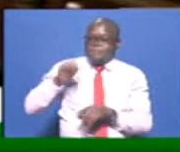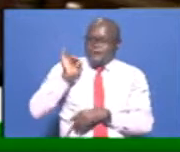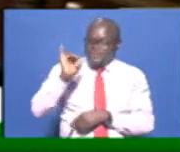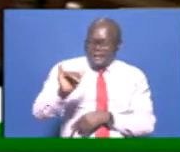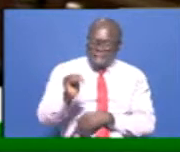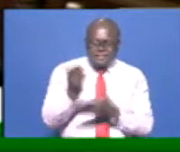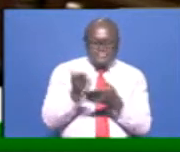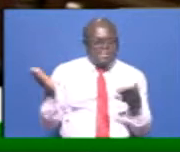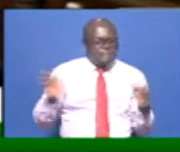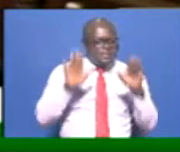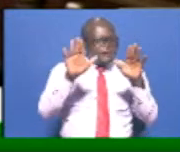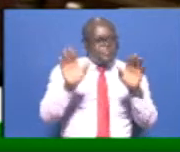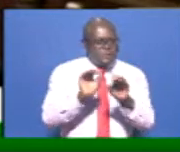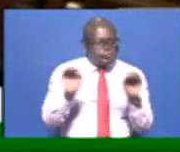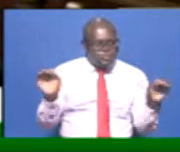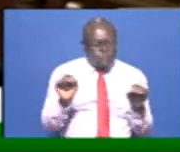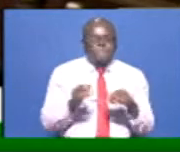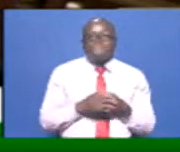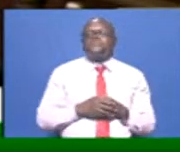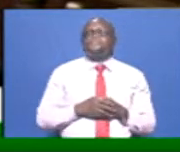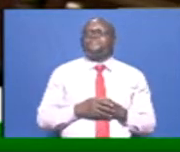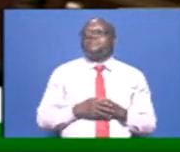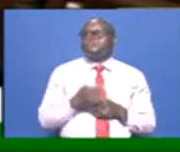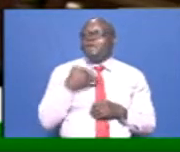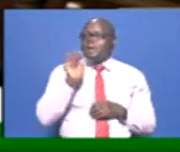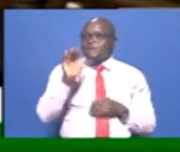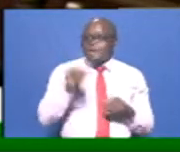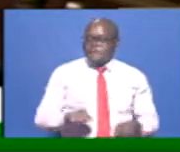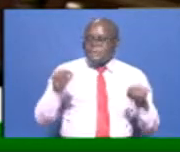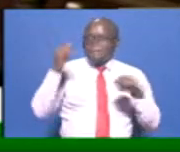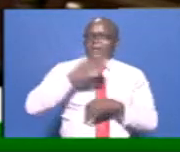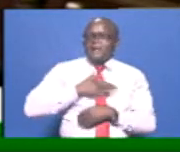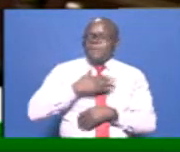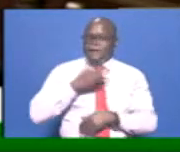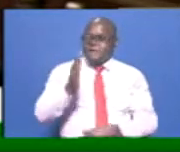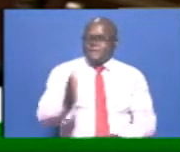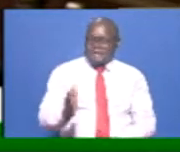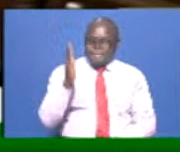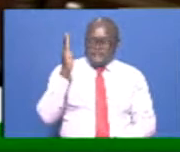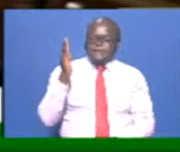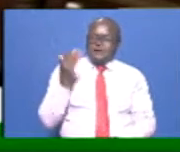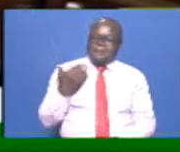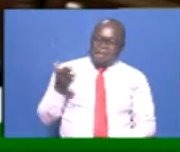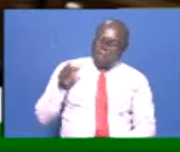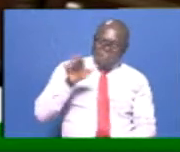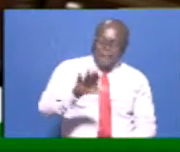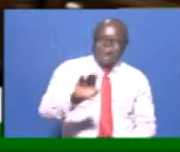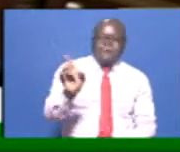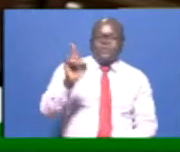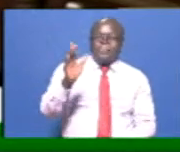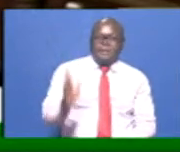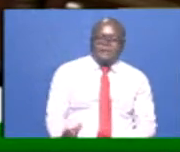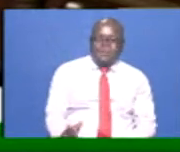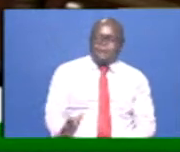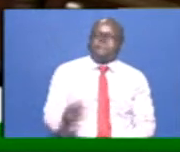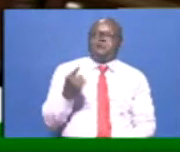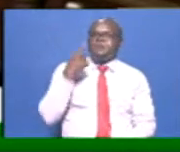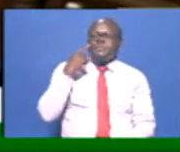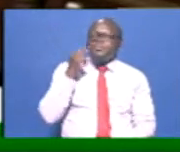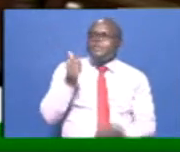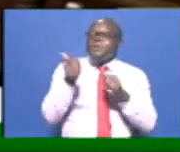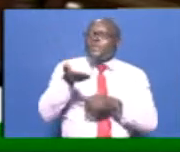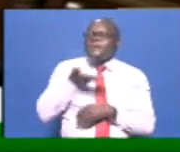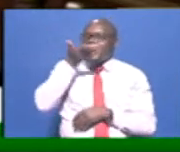sio mzuri. Kwa hivyo nataka kuomba chairman wetu wa security arudi kwa waziri na kuangalia yale majibu